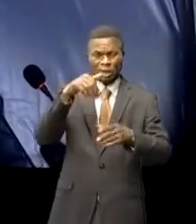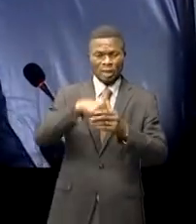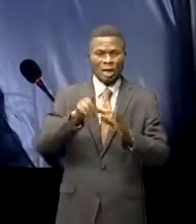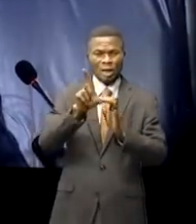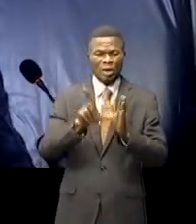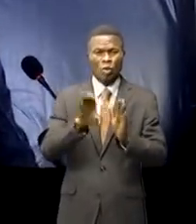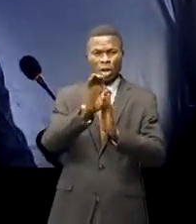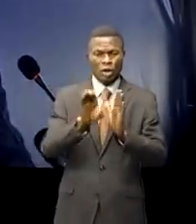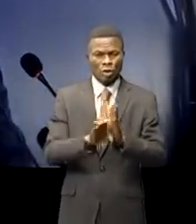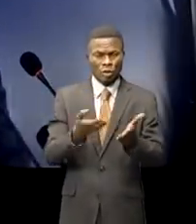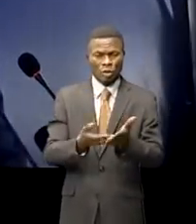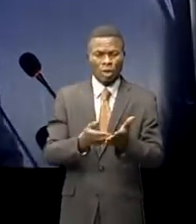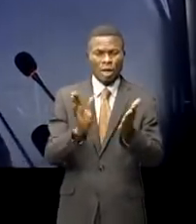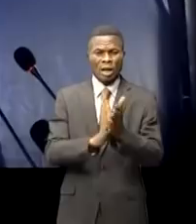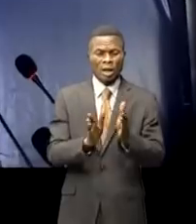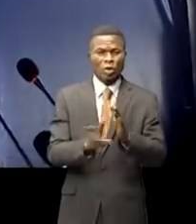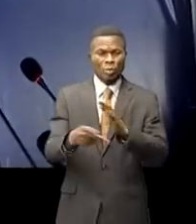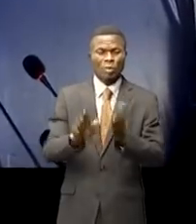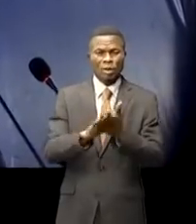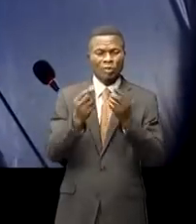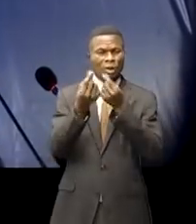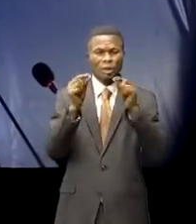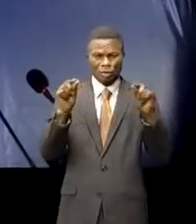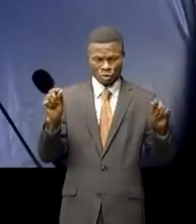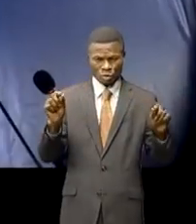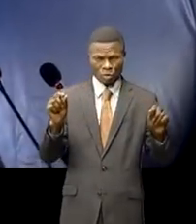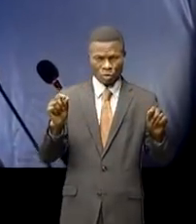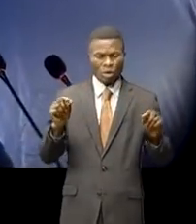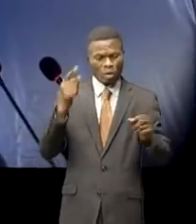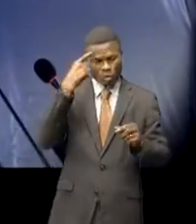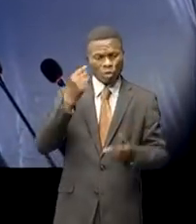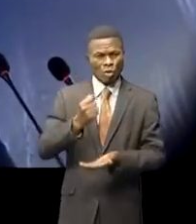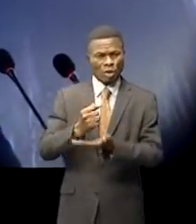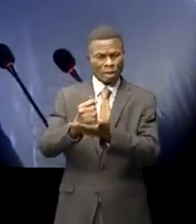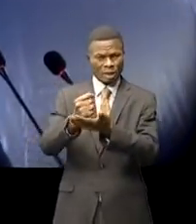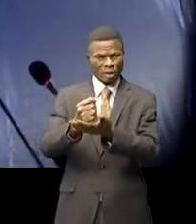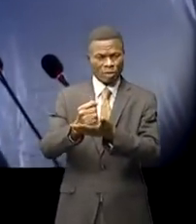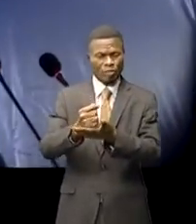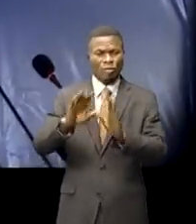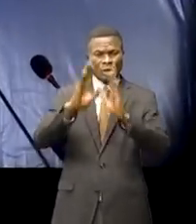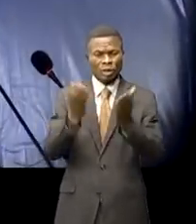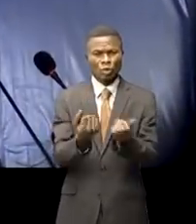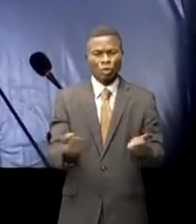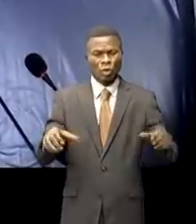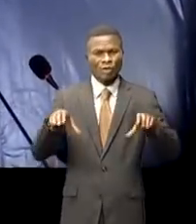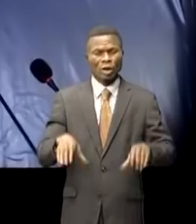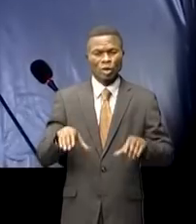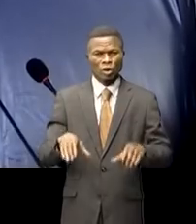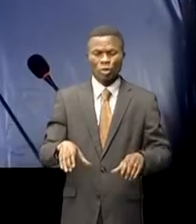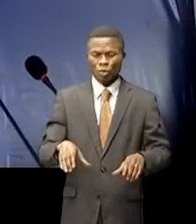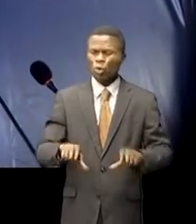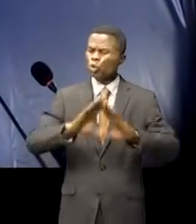la gratuité de l'éducation cela pour permettre à tous les enfants du congo sans